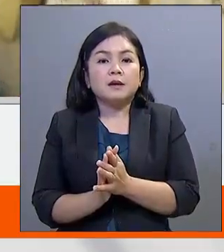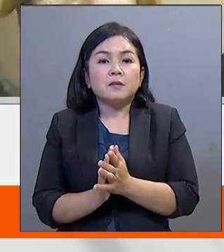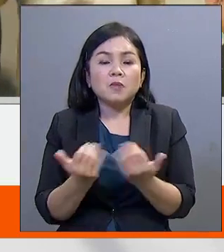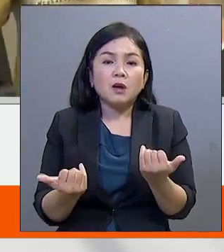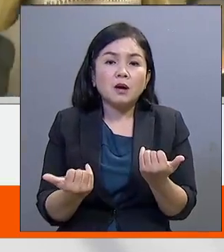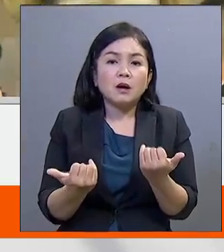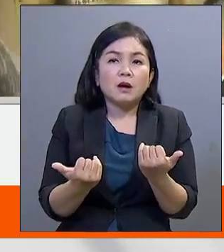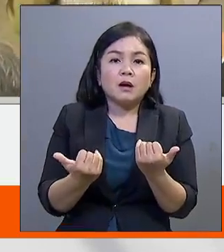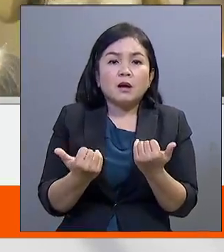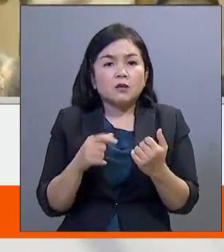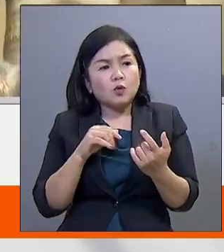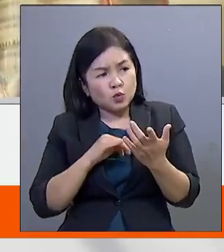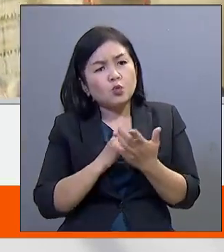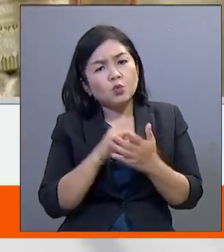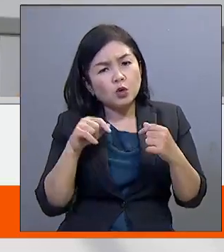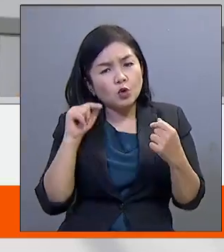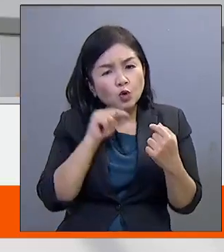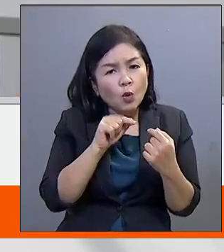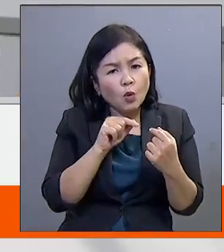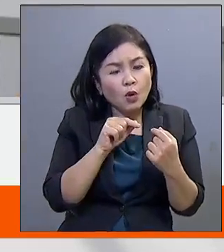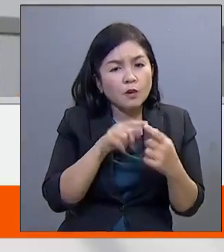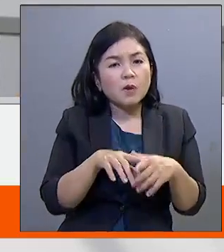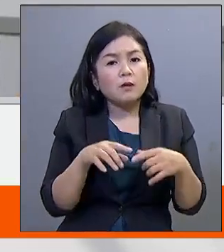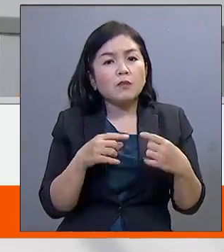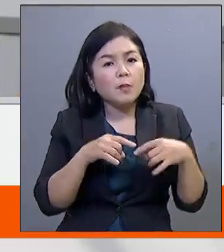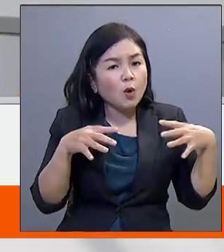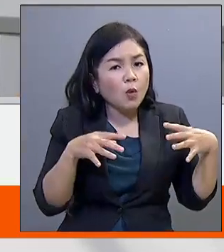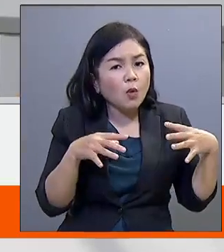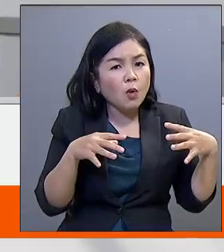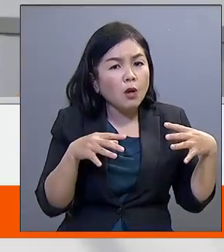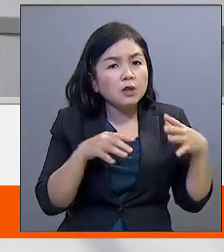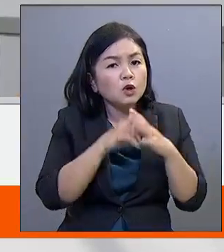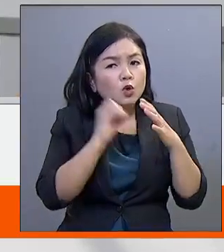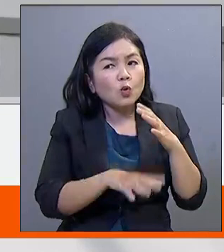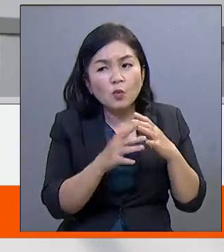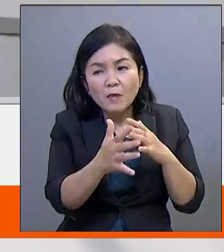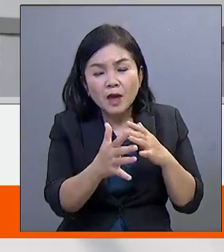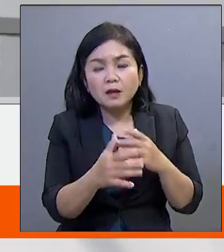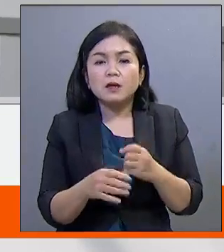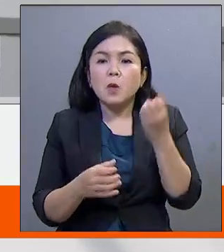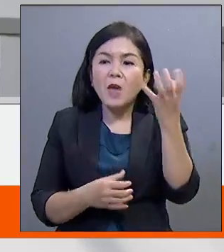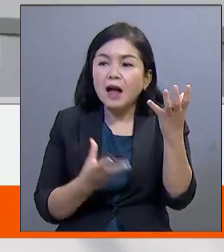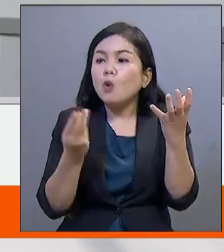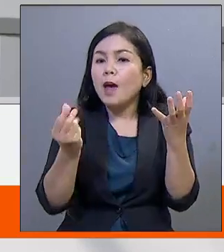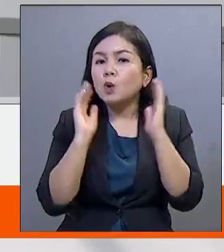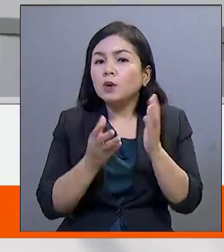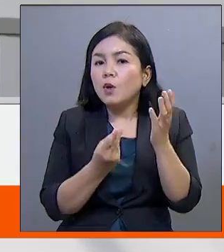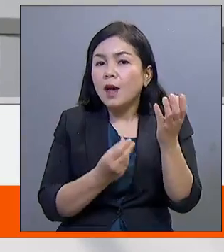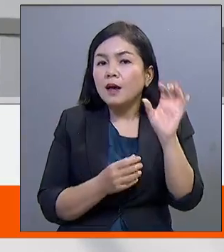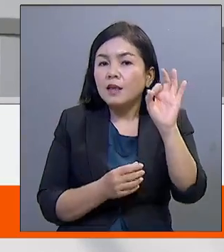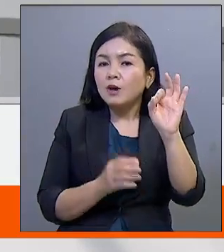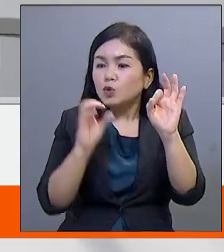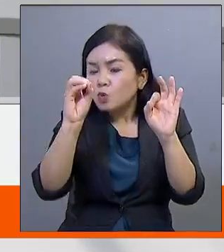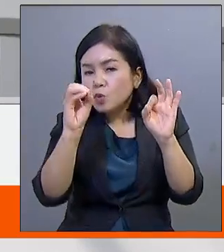เป็ไว้ สอคมกรางอีแล้วก็คอผ่าน ฉักไม่ที่สก อัี้จะด้เสียงข้างมาก จนวนเทาไร่9 ตอ 0